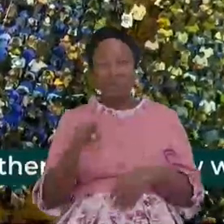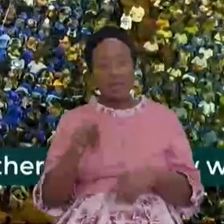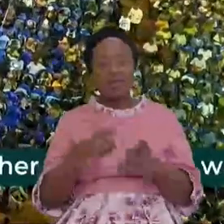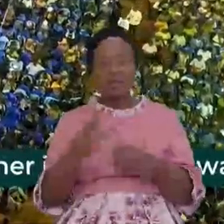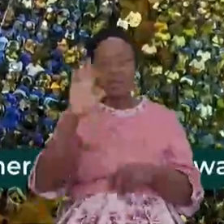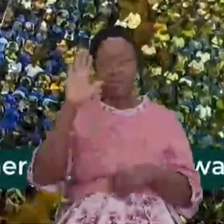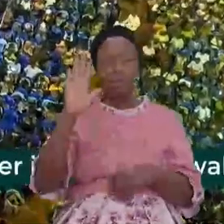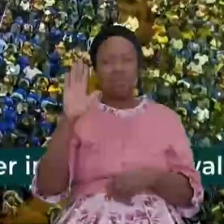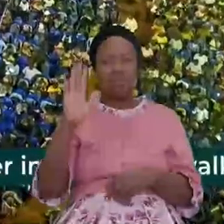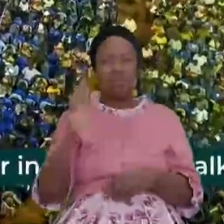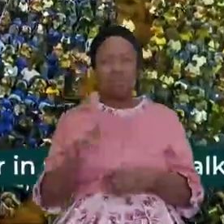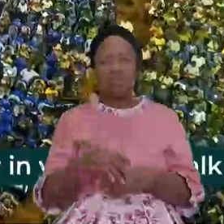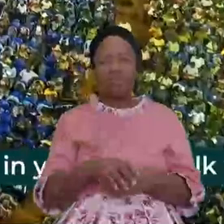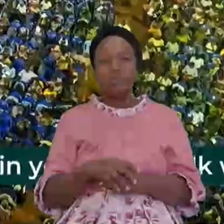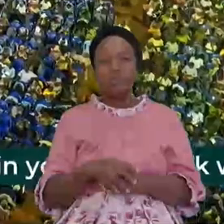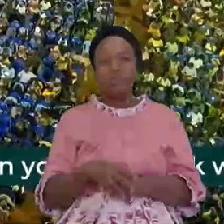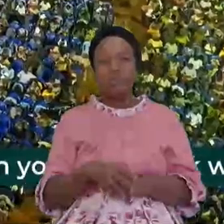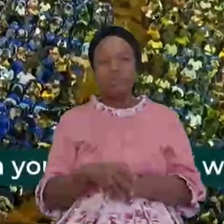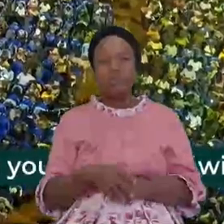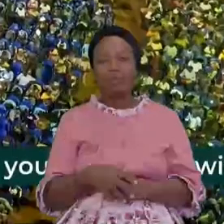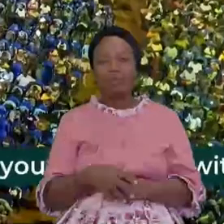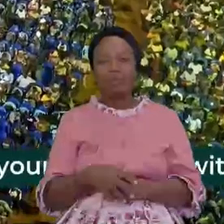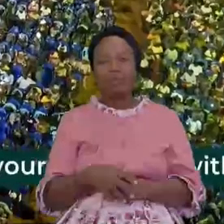yes, can you just let me know?